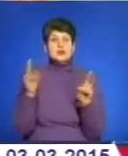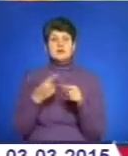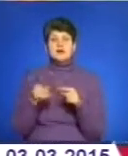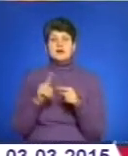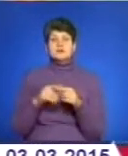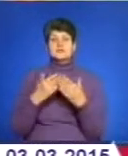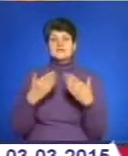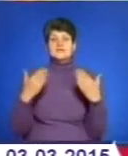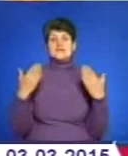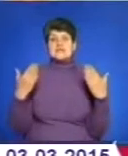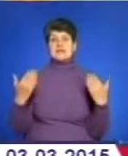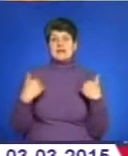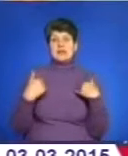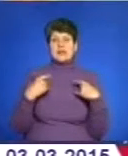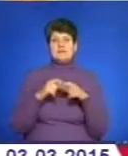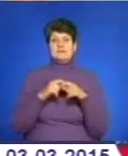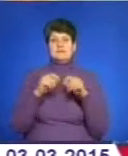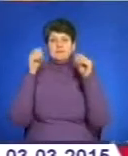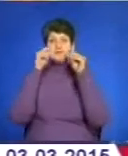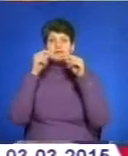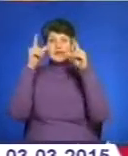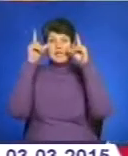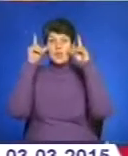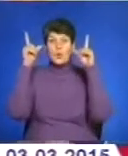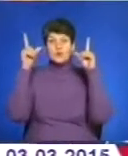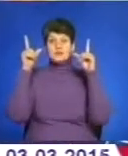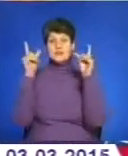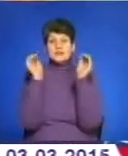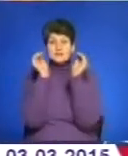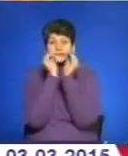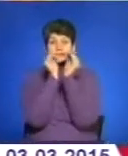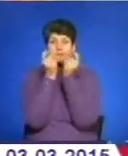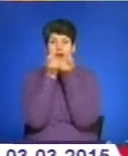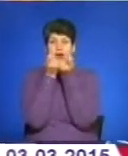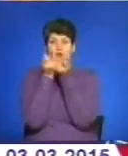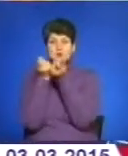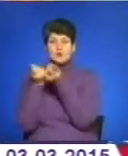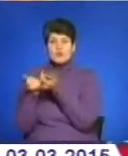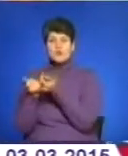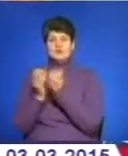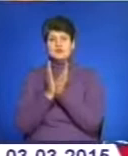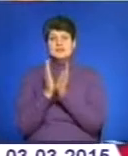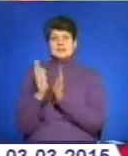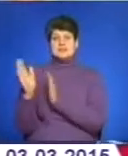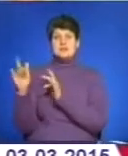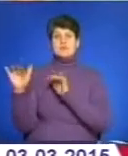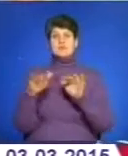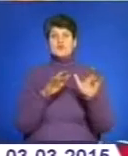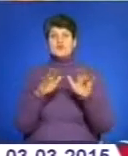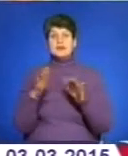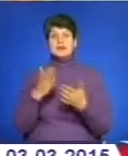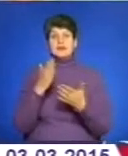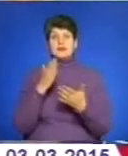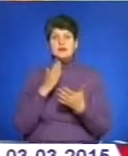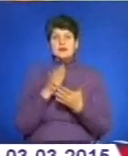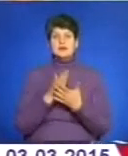напевно, нас відкриє нам очі на мікроскопічні якісь системи і події, які відбуваються